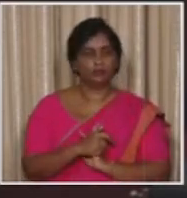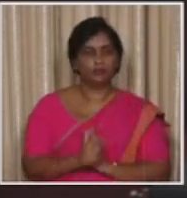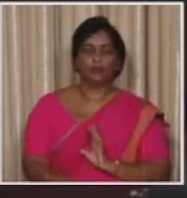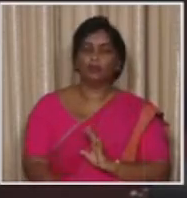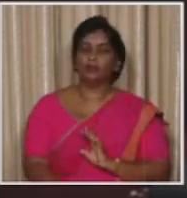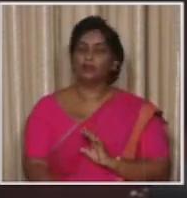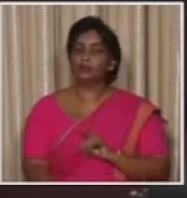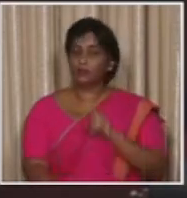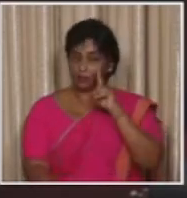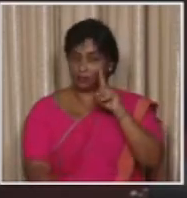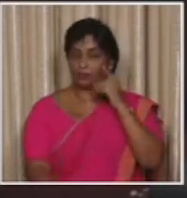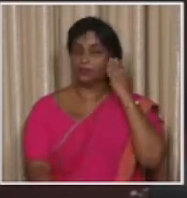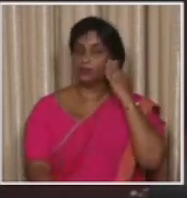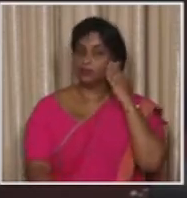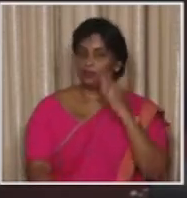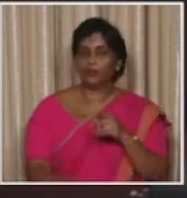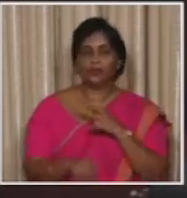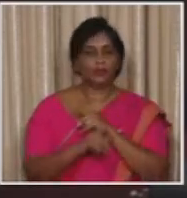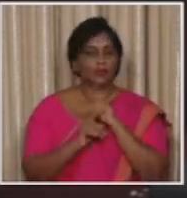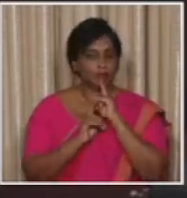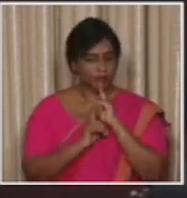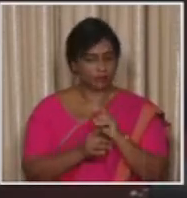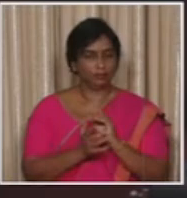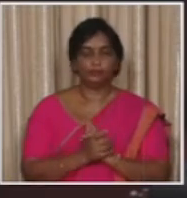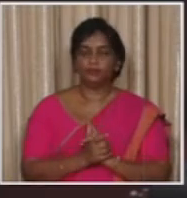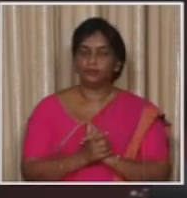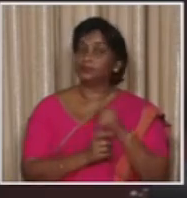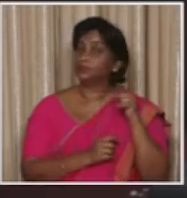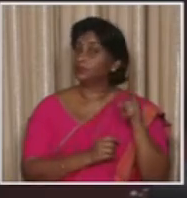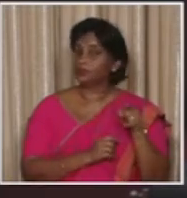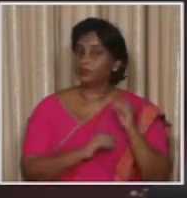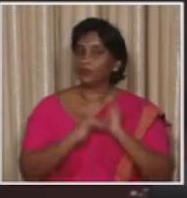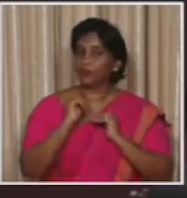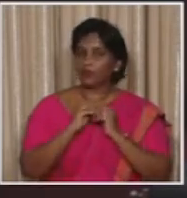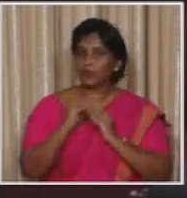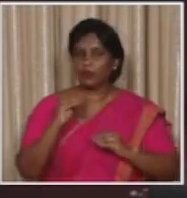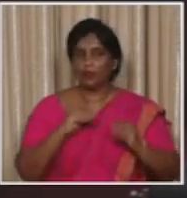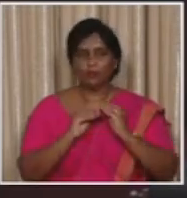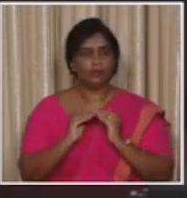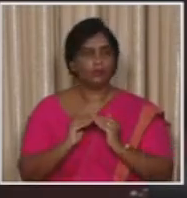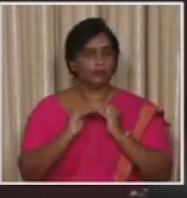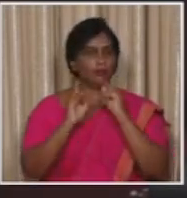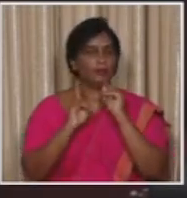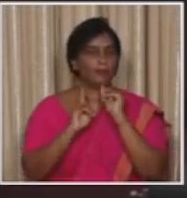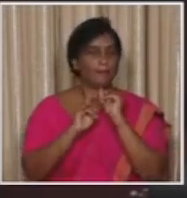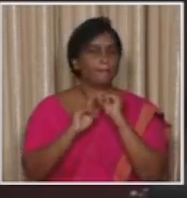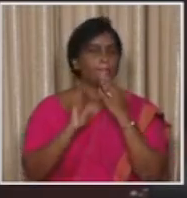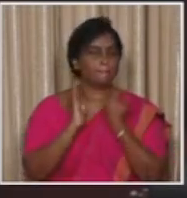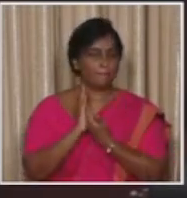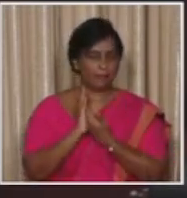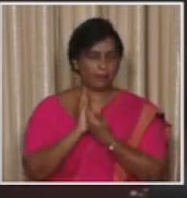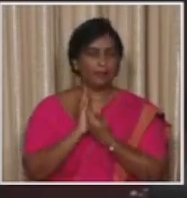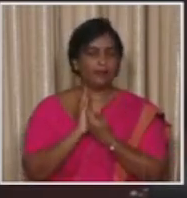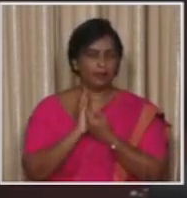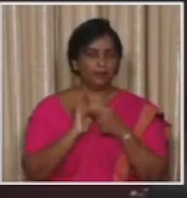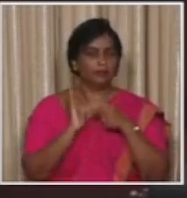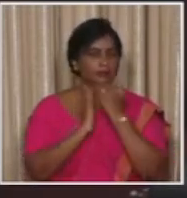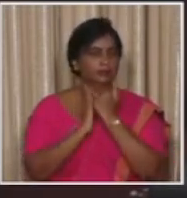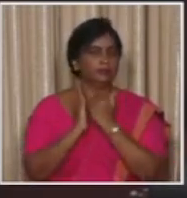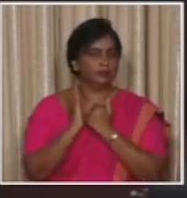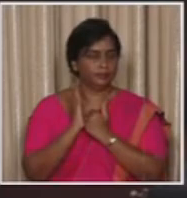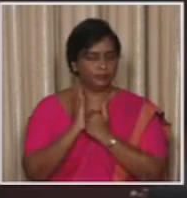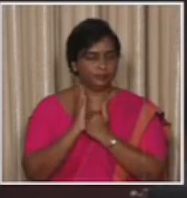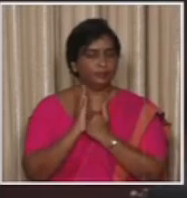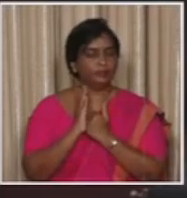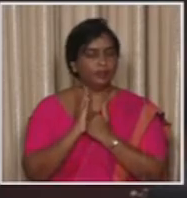ඊළඟට එක කාරණයක් මෙතුමා මතු කරා, ඒක තමයි මේ ක්‍රමෝපාය සංවර්ධන පනත් කෙටුම්පත. මේ ස්ට්‍රැටජික් ඩිවලප්මන්ට් ඇක්ට් එක